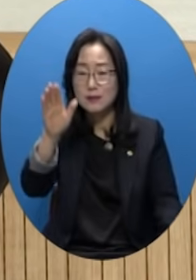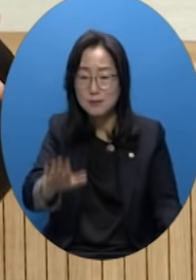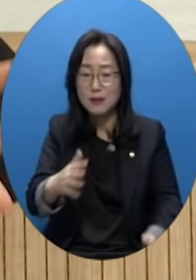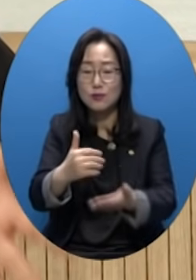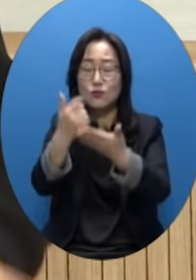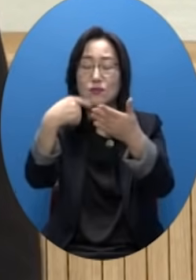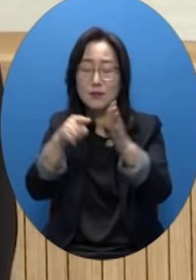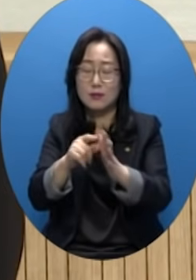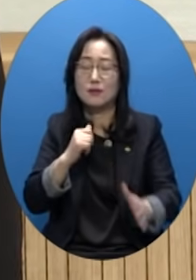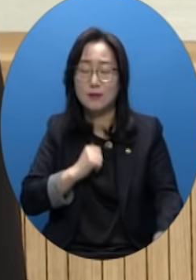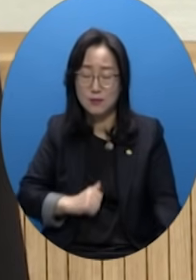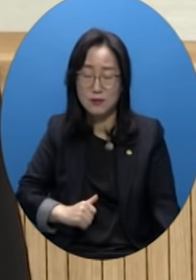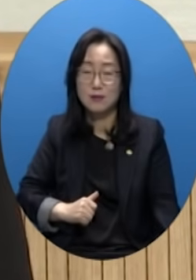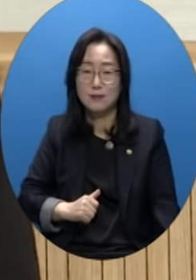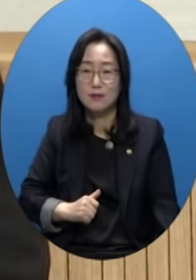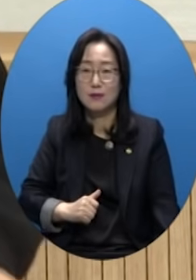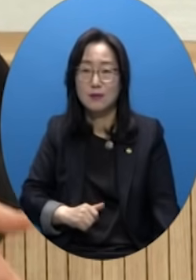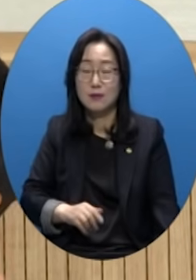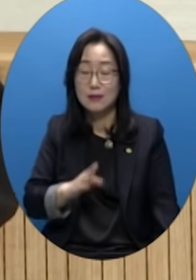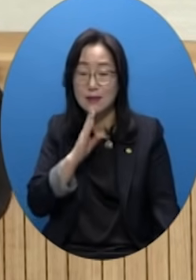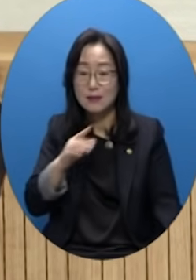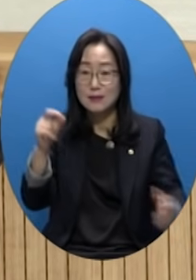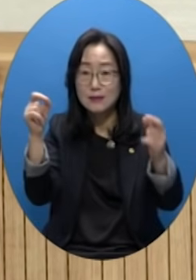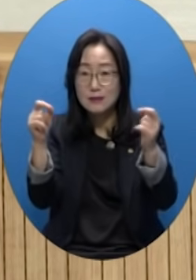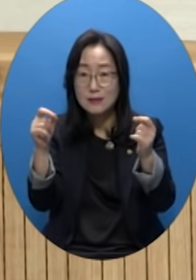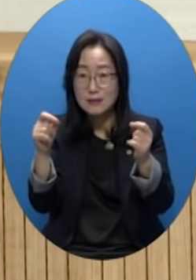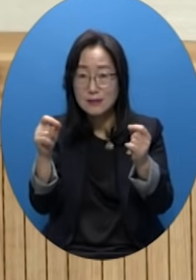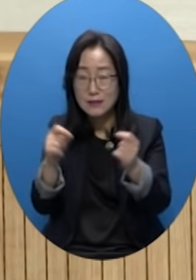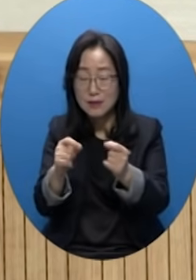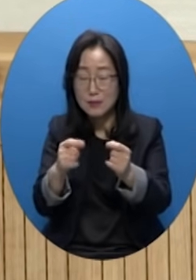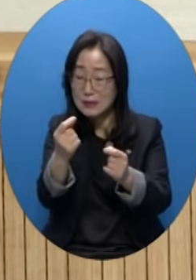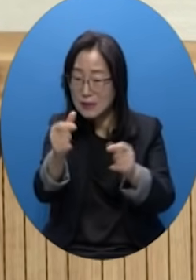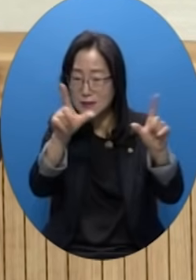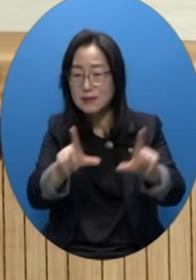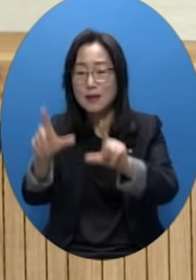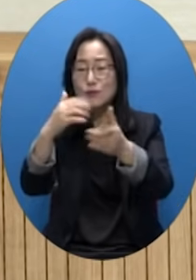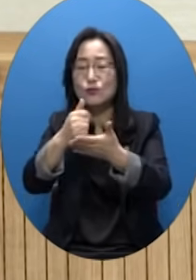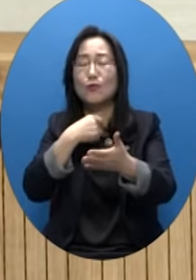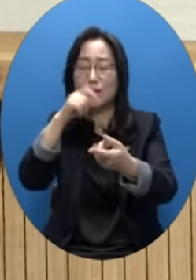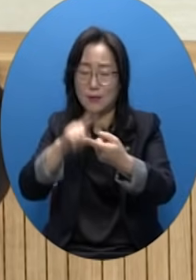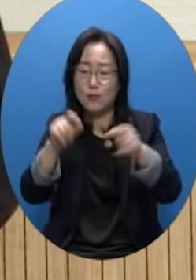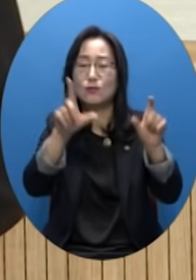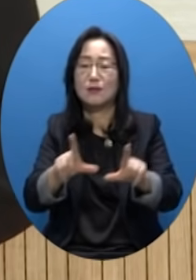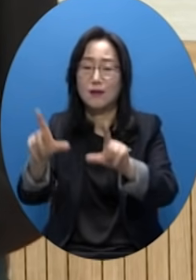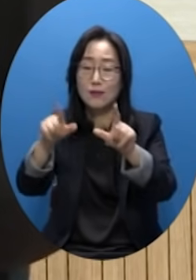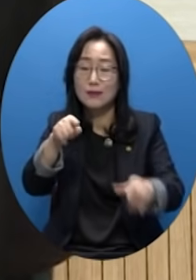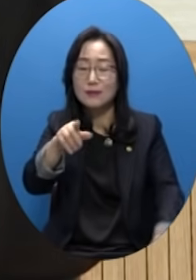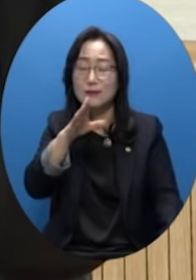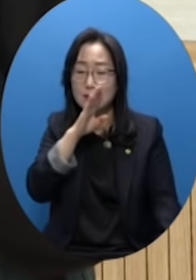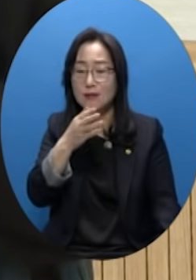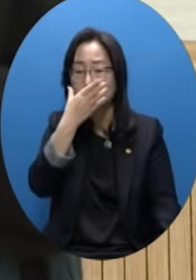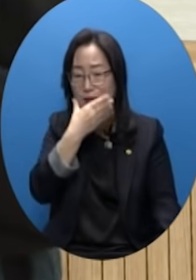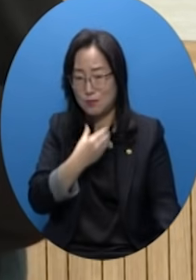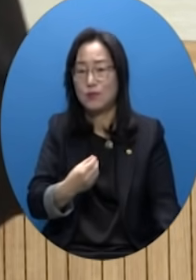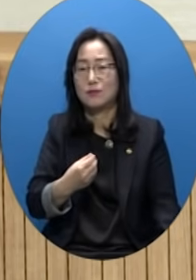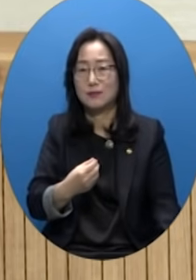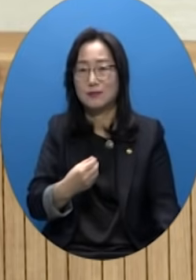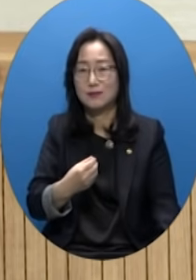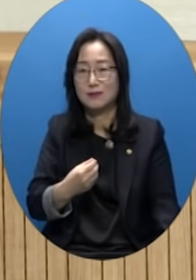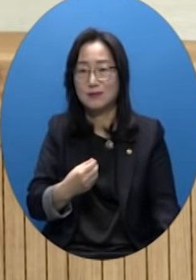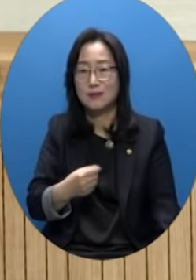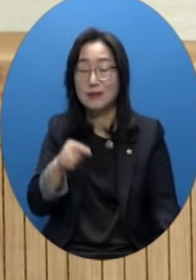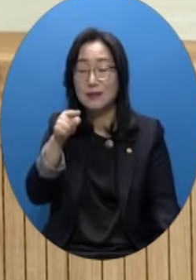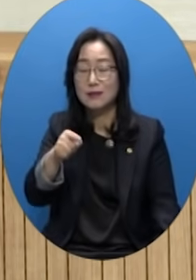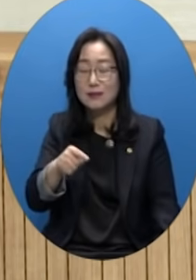성능은 비록 짧은 작은 3 주 뜻대로 사는 것 이것이 나의 삶의 행복 이라고